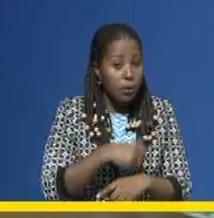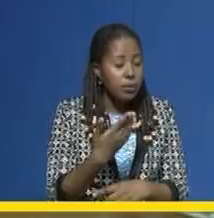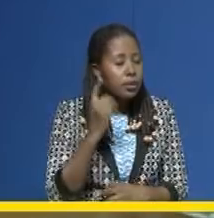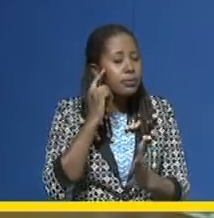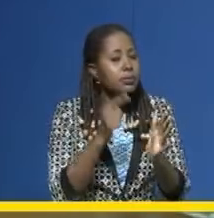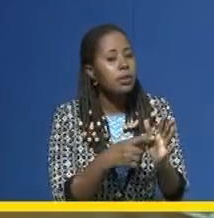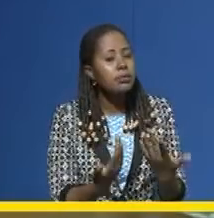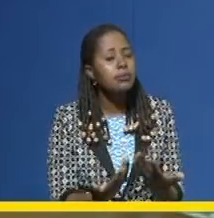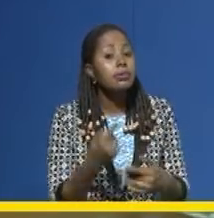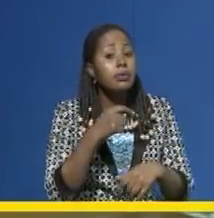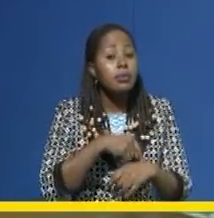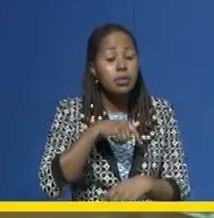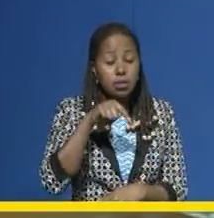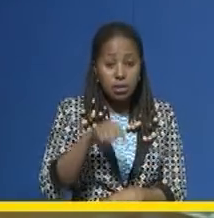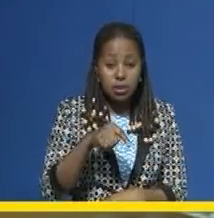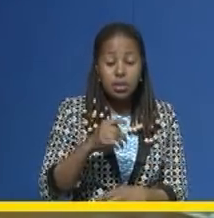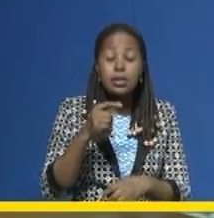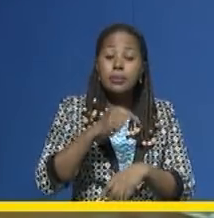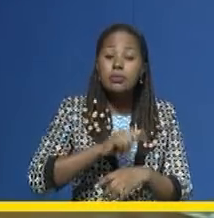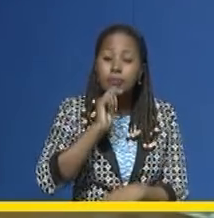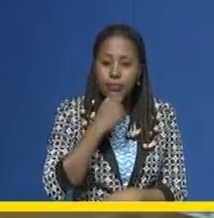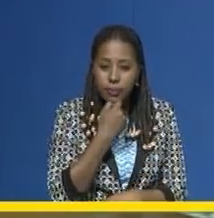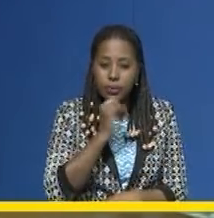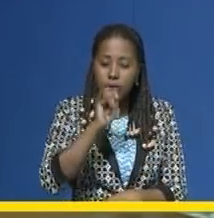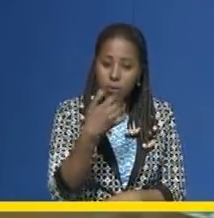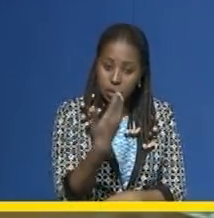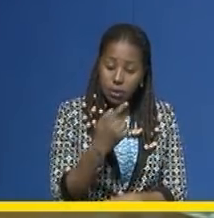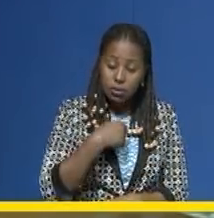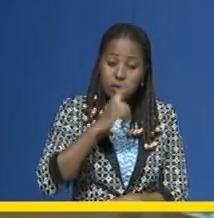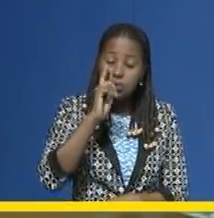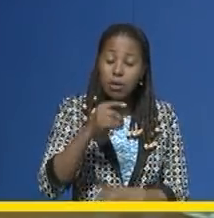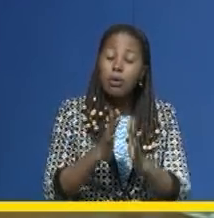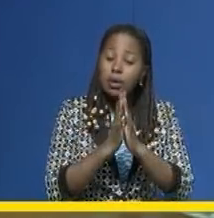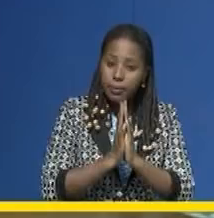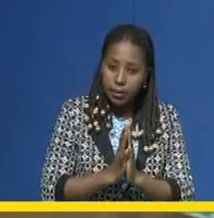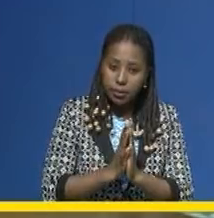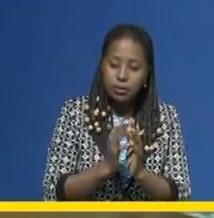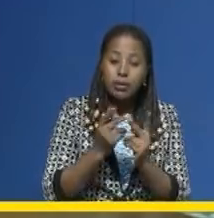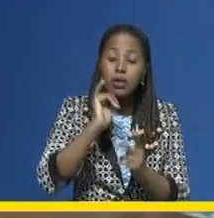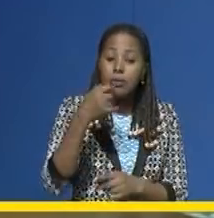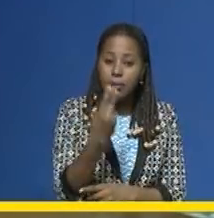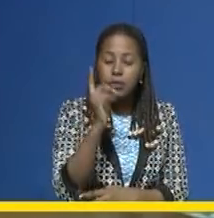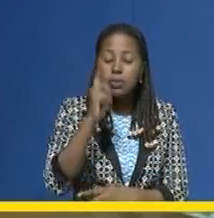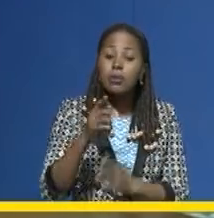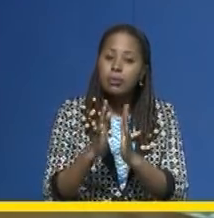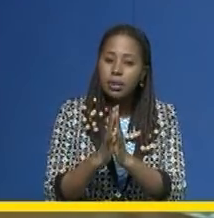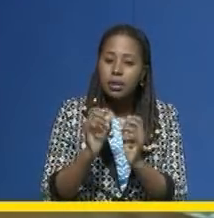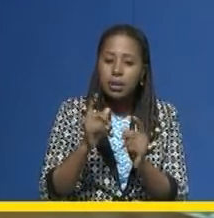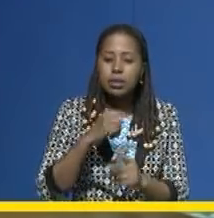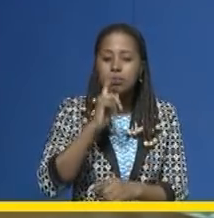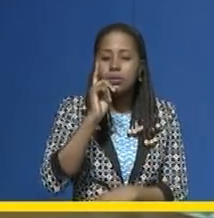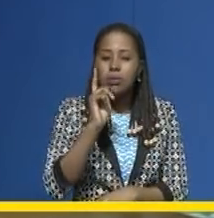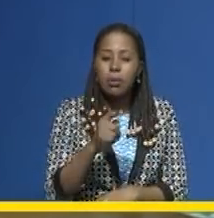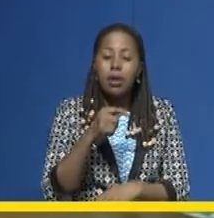kwa mfano, kipindi hiki niko kipindi cha Kwaresma. Jumatano tuna ibada na Jumapili tuna ibada, lakini huwa tunakuwa